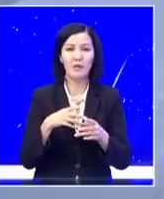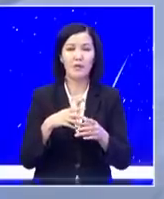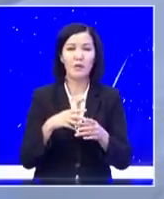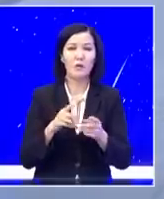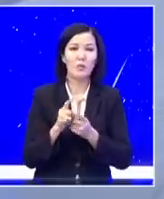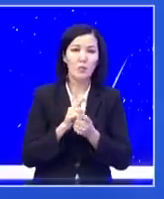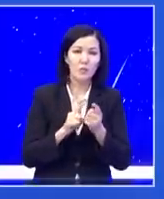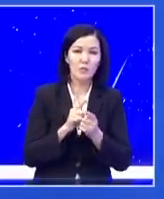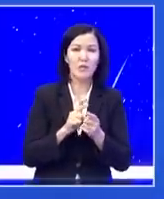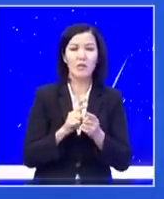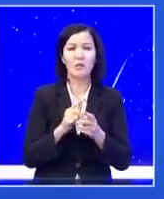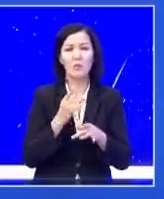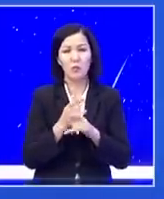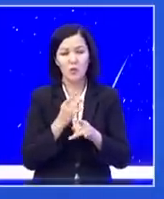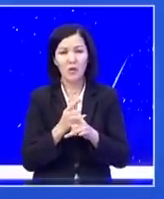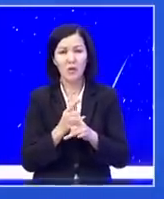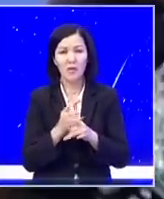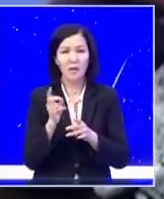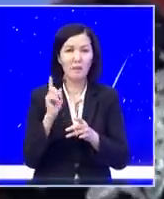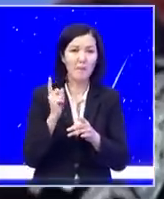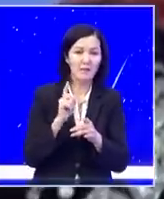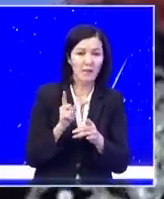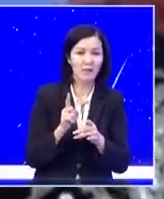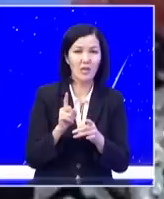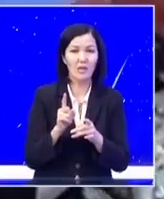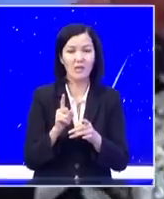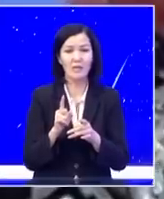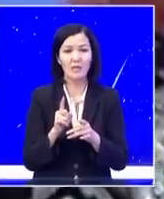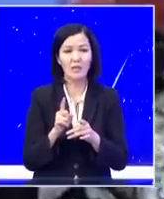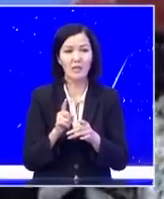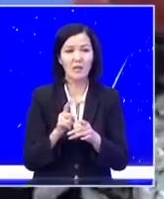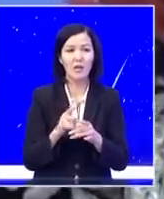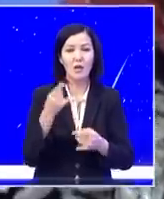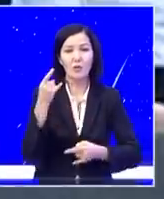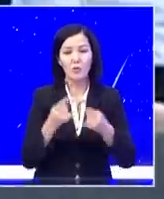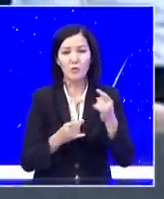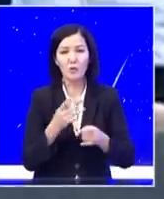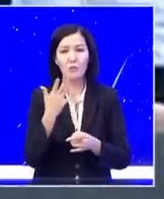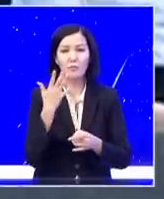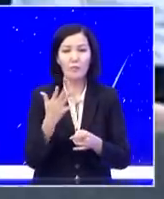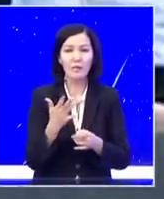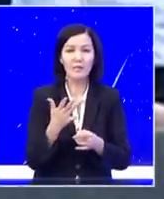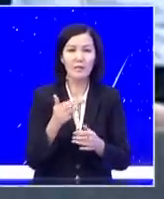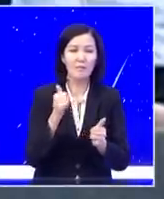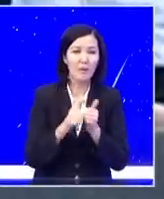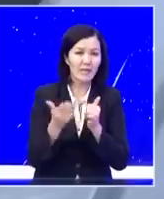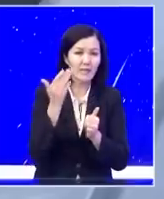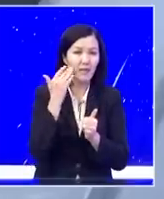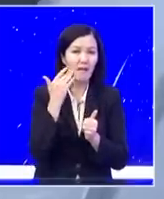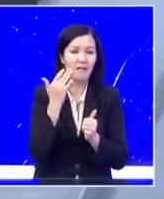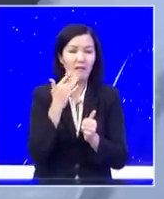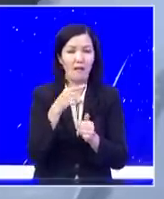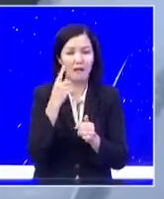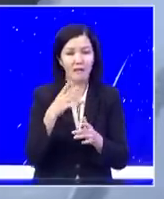мақтаншақ, еріншек бекер мал шашпақ. Абай айтқан 5 қашыққан емес, ток-шоу төрінде 5 асықта жиі көтерілді. Бейсен